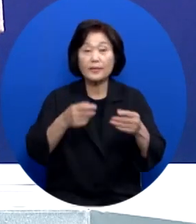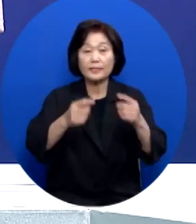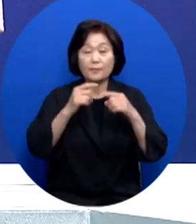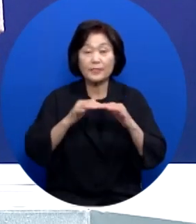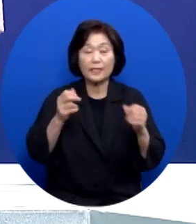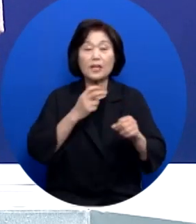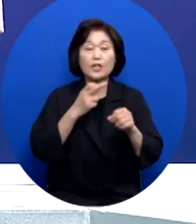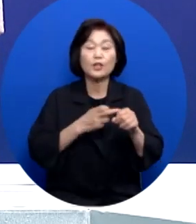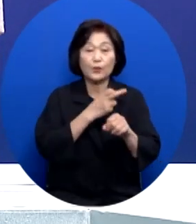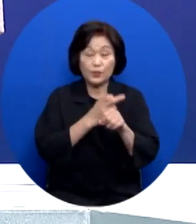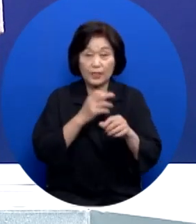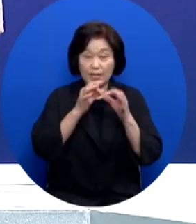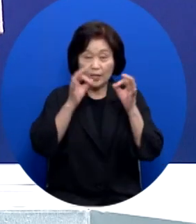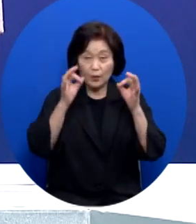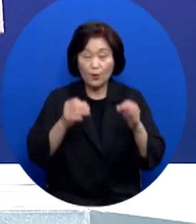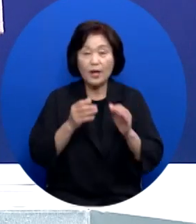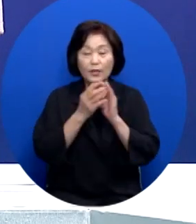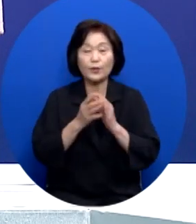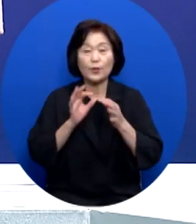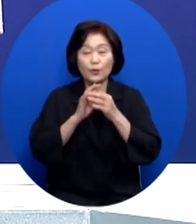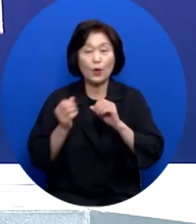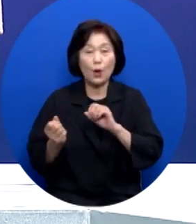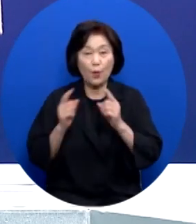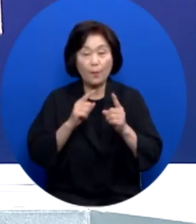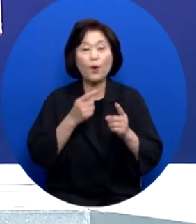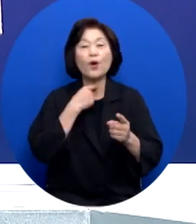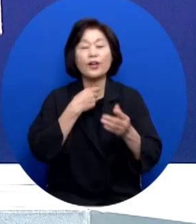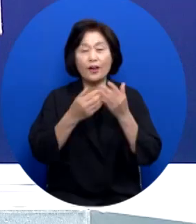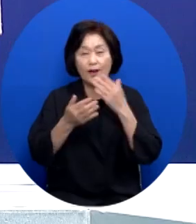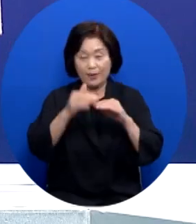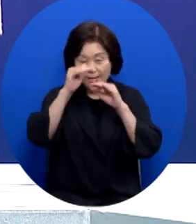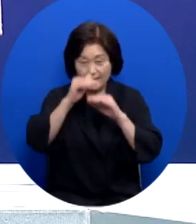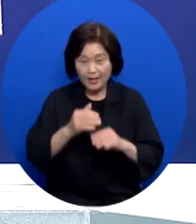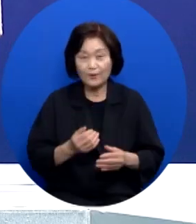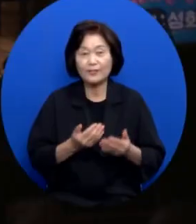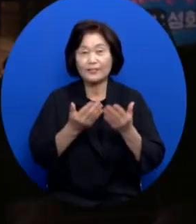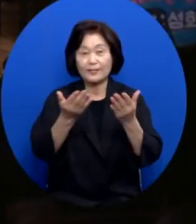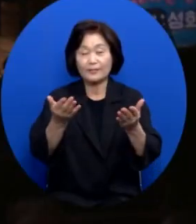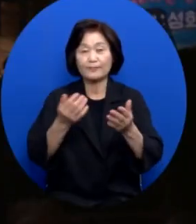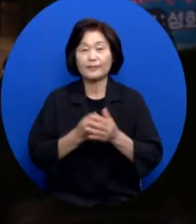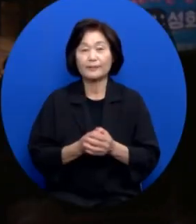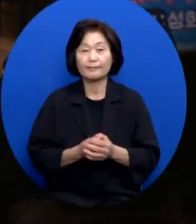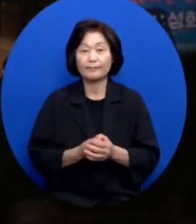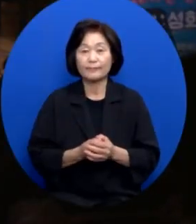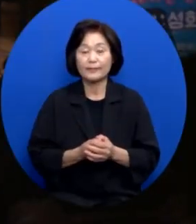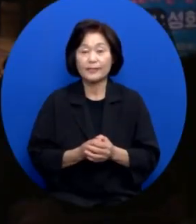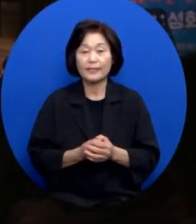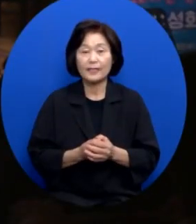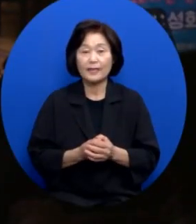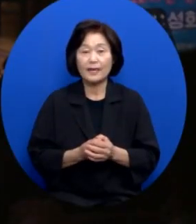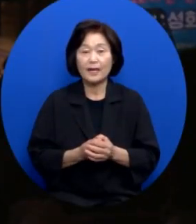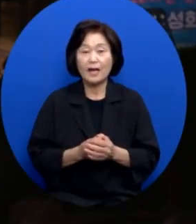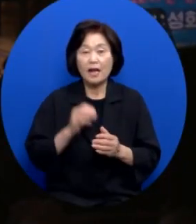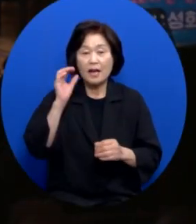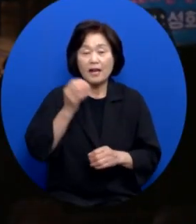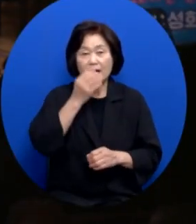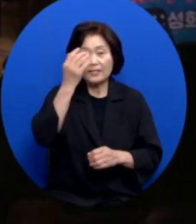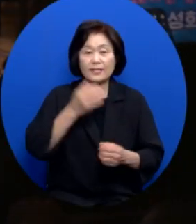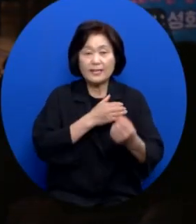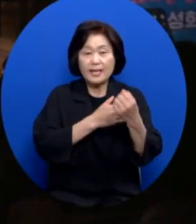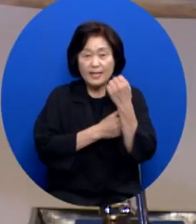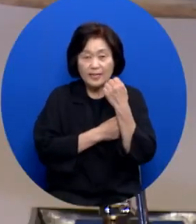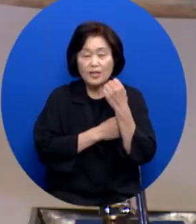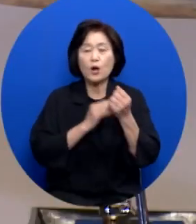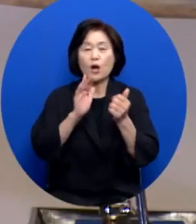말씀과 기도를 통한 회복을 경험했습니다. 박주은 기자입니다. 성령의 능력과 성령의